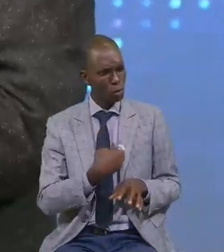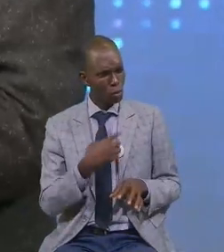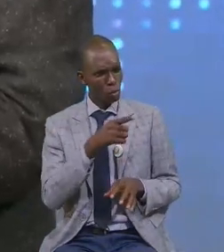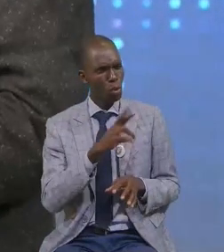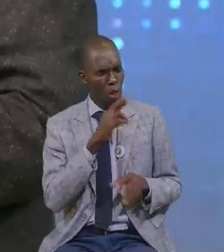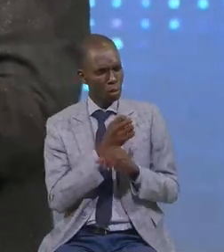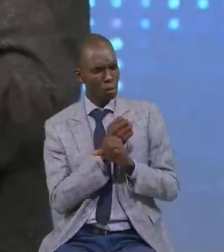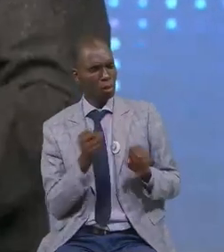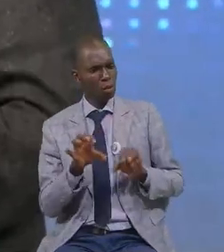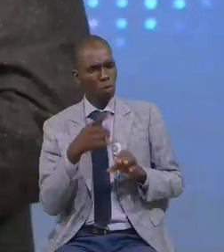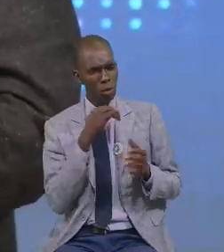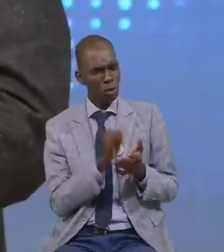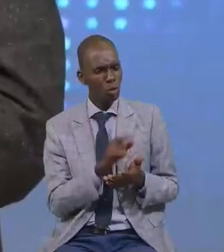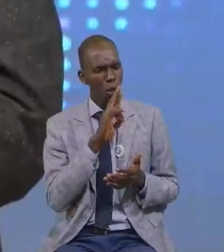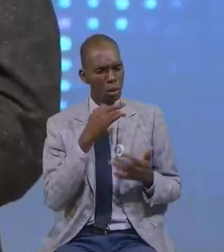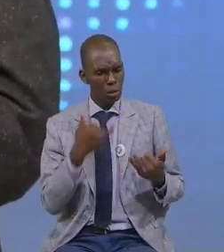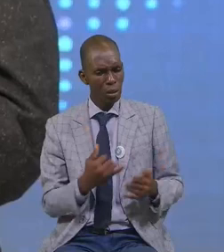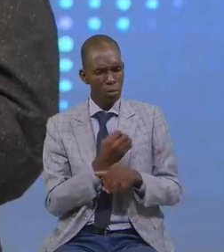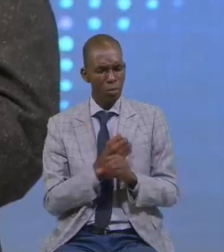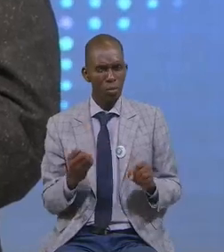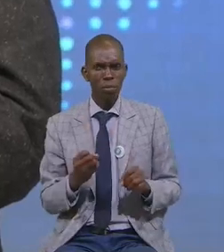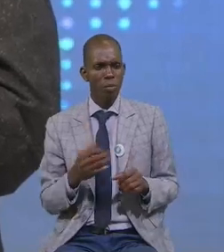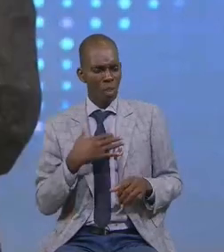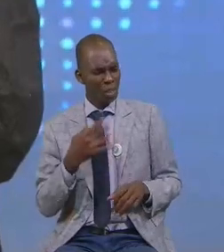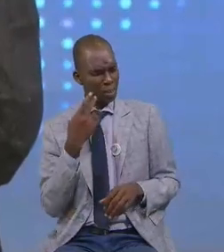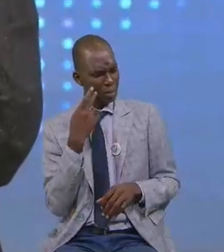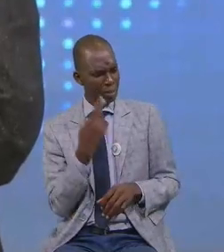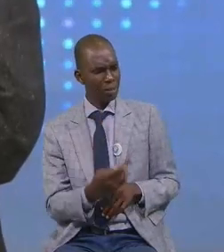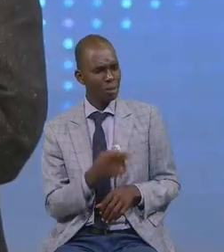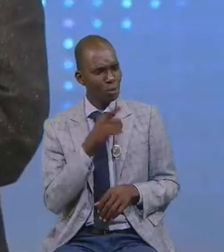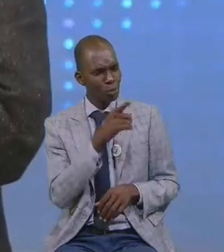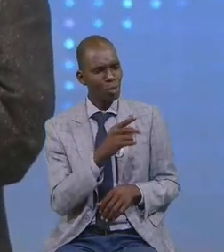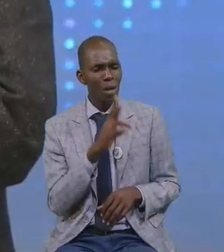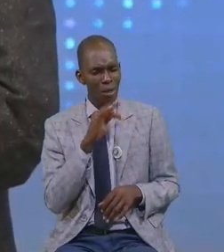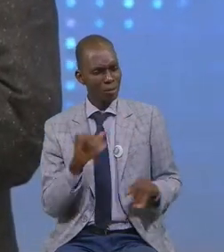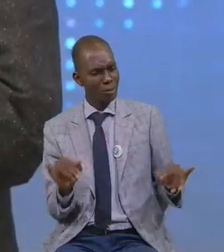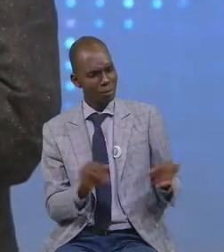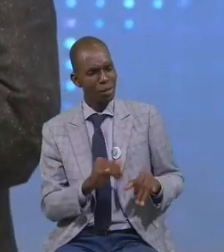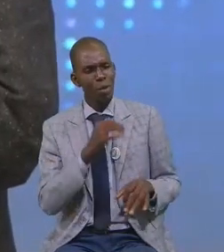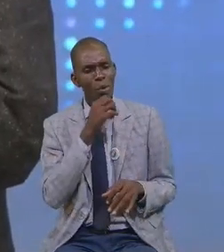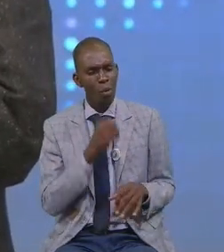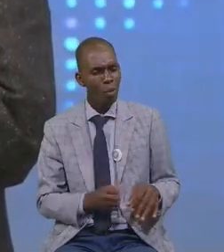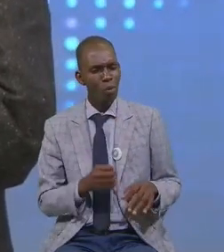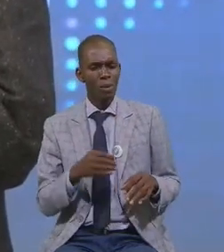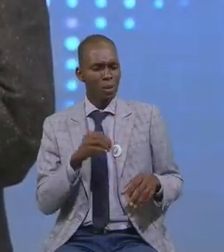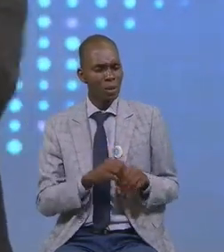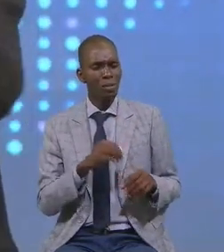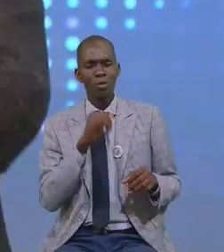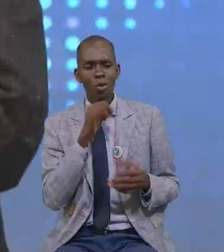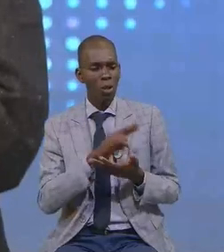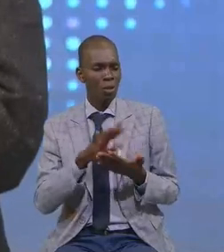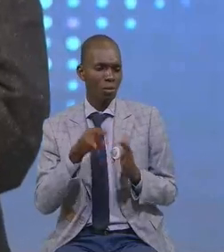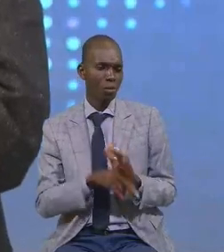tu étais allé vers le Seigneur? Est-ce que tu dis que tu sèmes selon la justice? Mais je vois comment tu sèmes. Tu sèmes selon l'injustice.